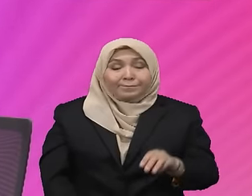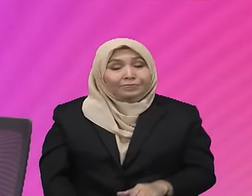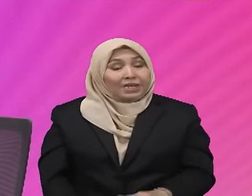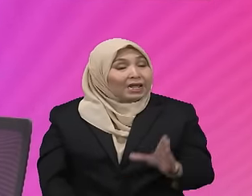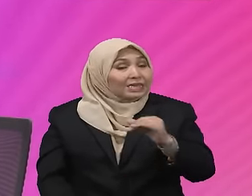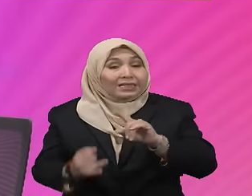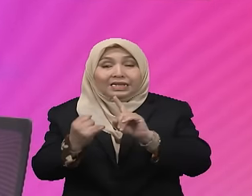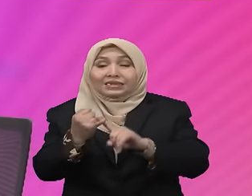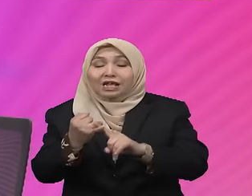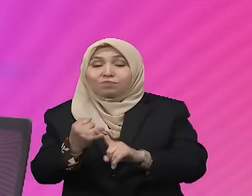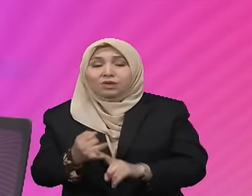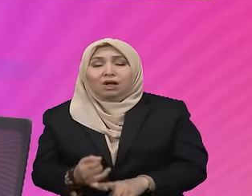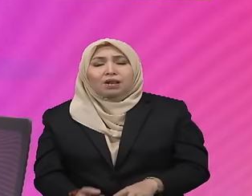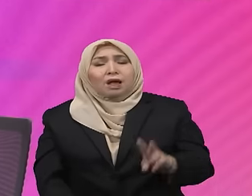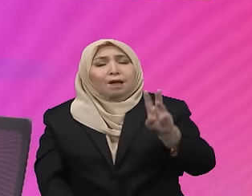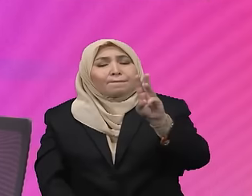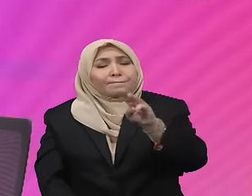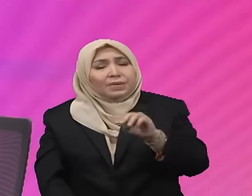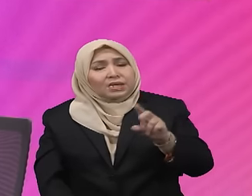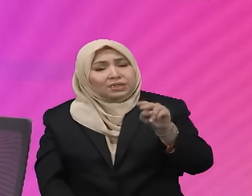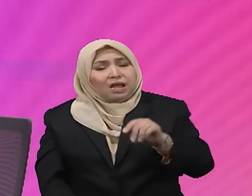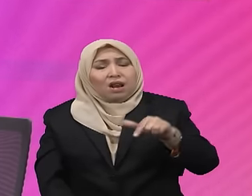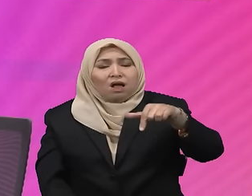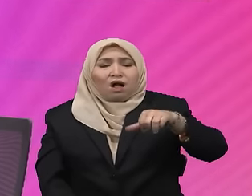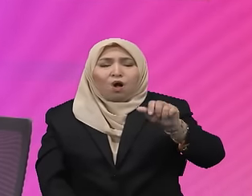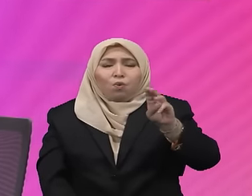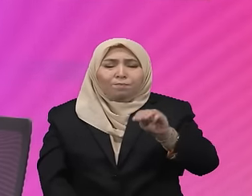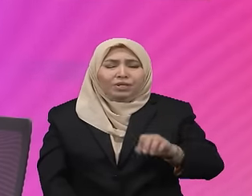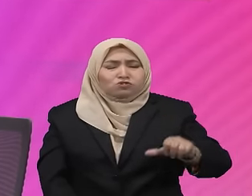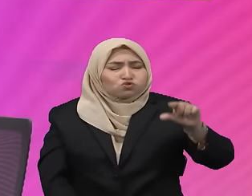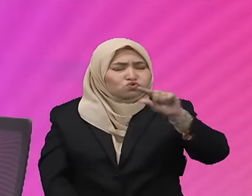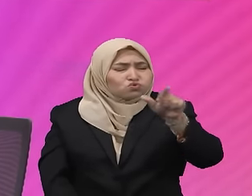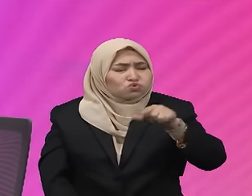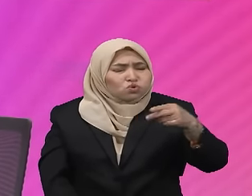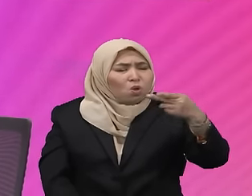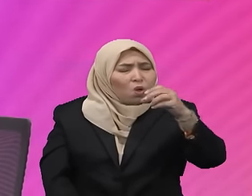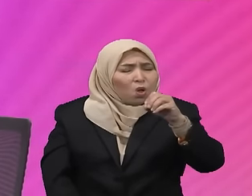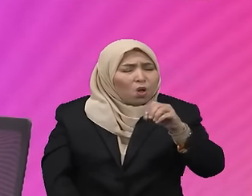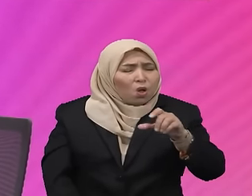Dan yang terakhir. Minal qawmi